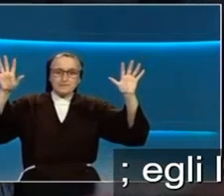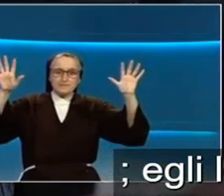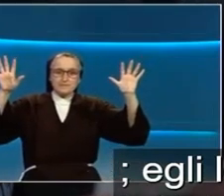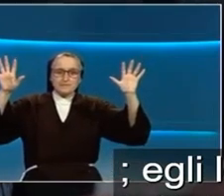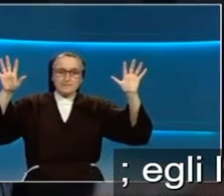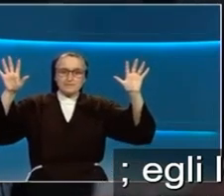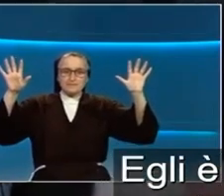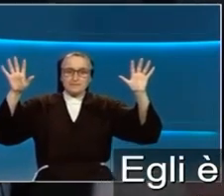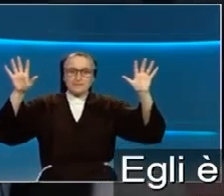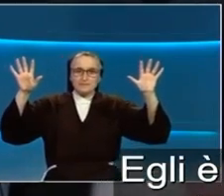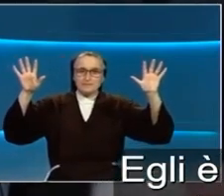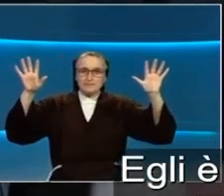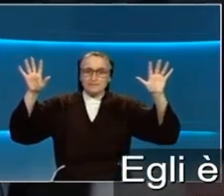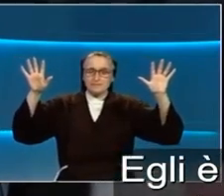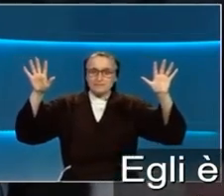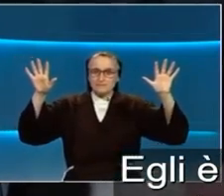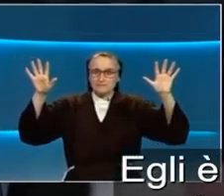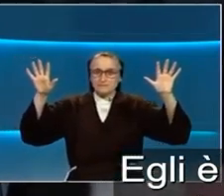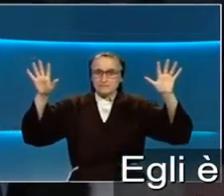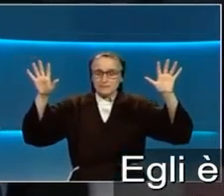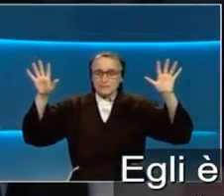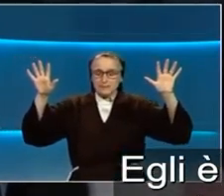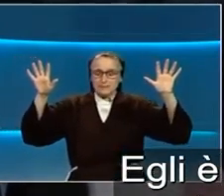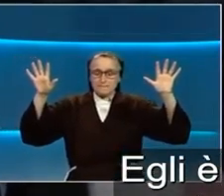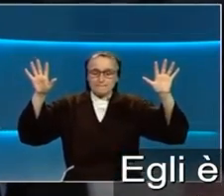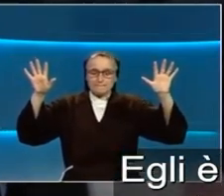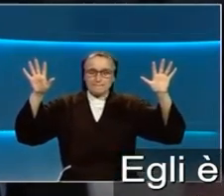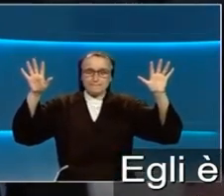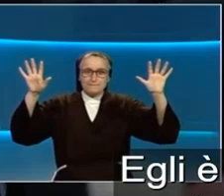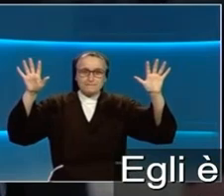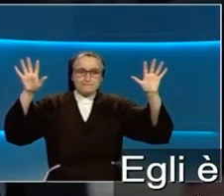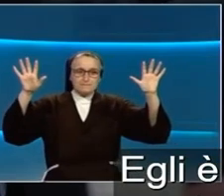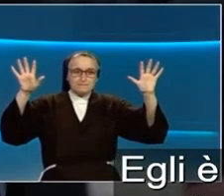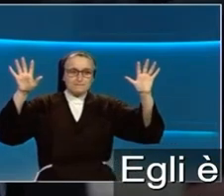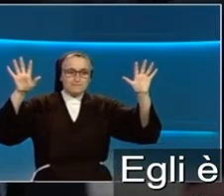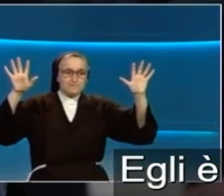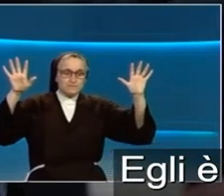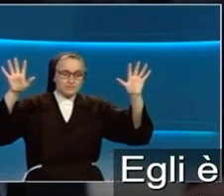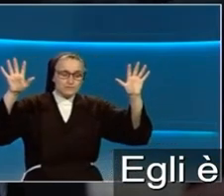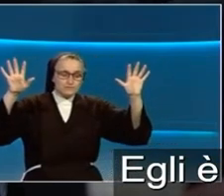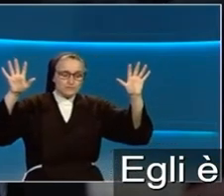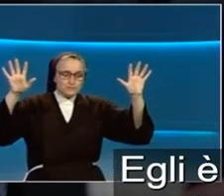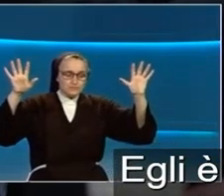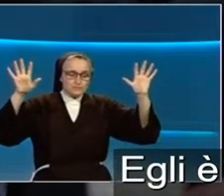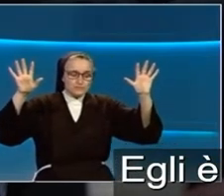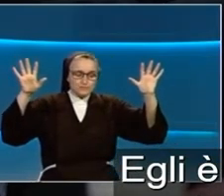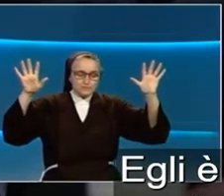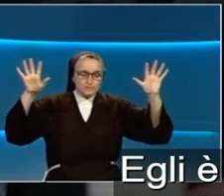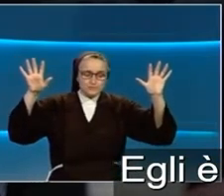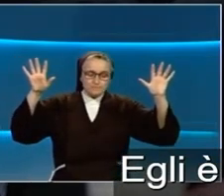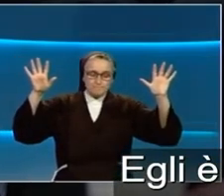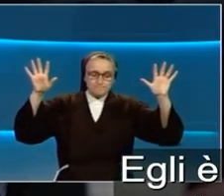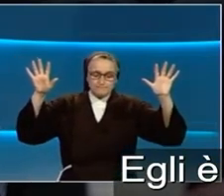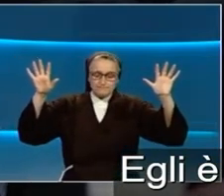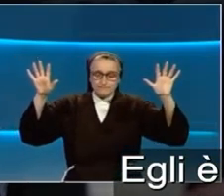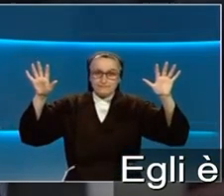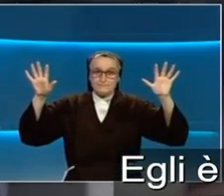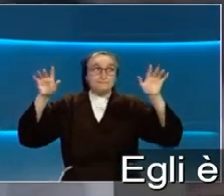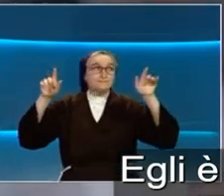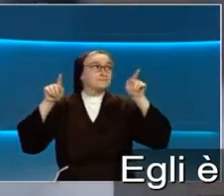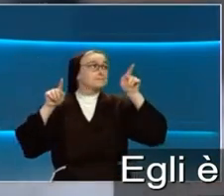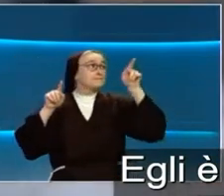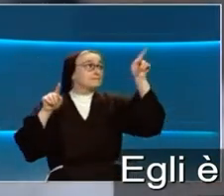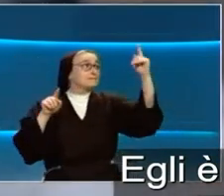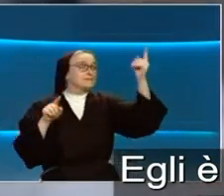Turn back, Jacob, seize her. In her radiance, make your way to light. Do not yield. Egli